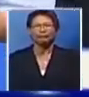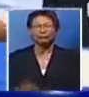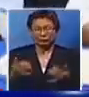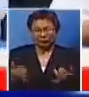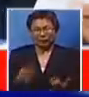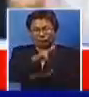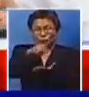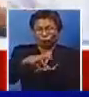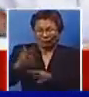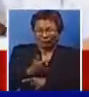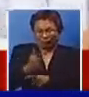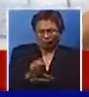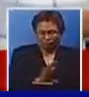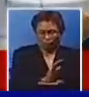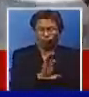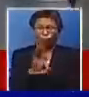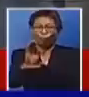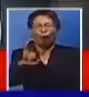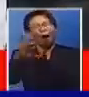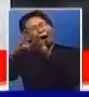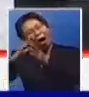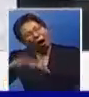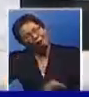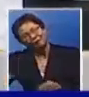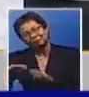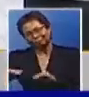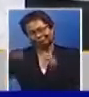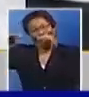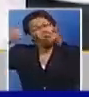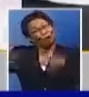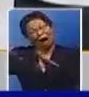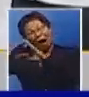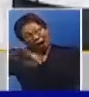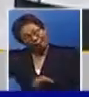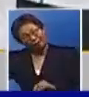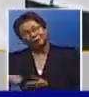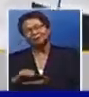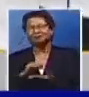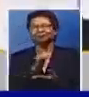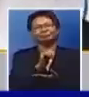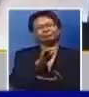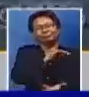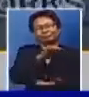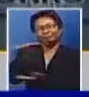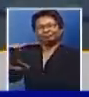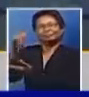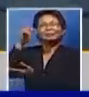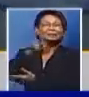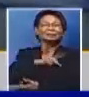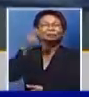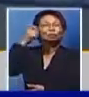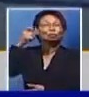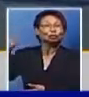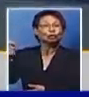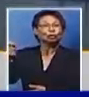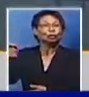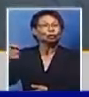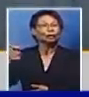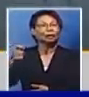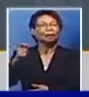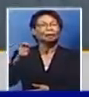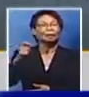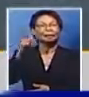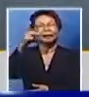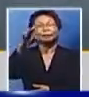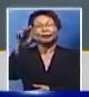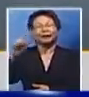Hari ini, Pusat Latihan Perahu Layar yang selesai dinaik taraf diserahkan kepada Ketua Setiausaha Kementerian Belia dan Sukan, Dato' Lokman Hakim